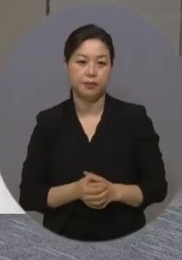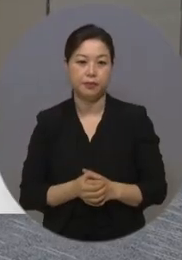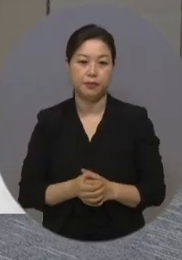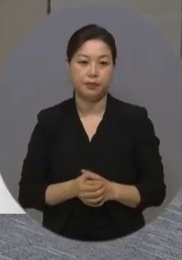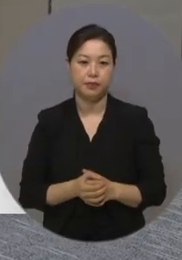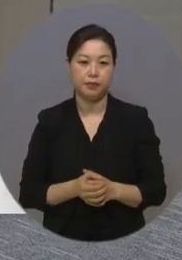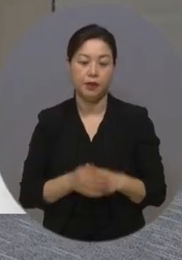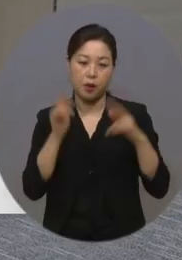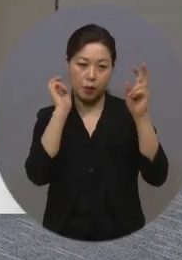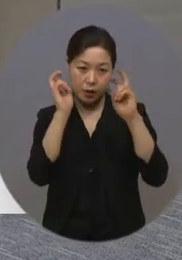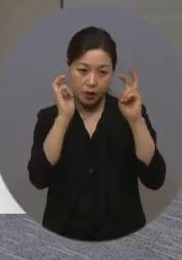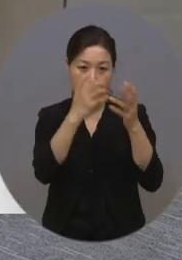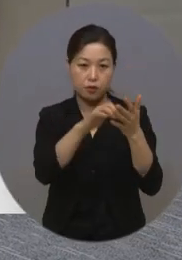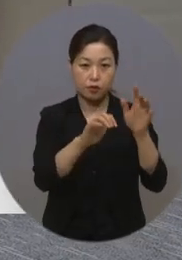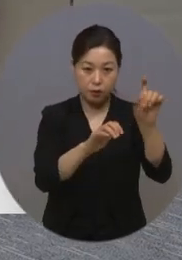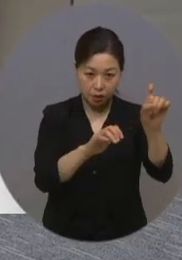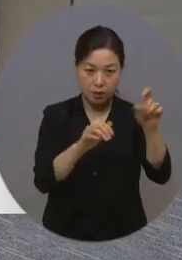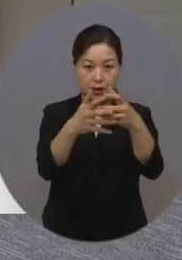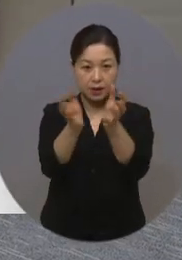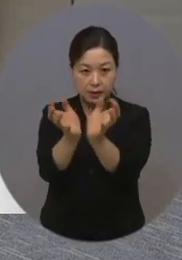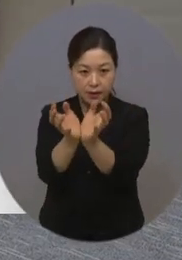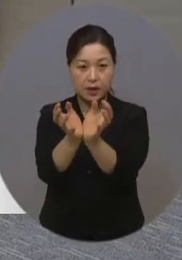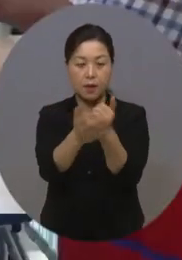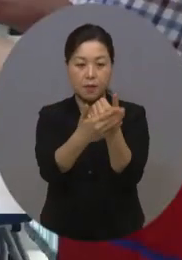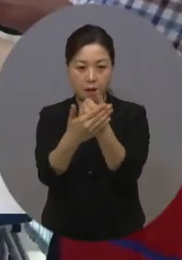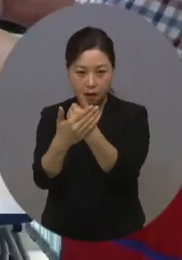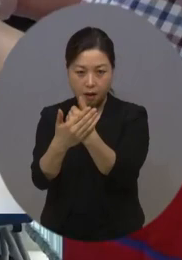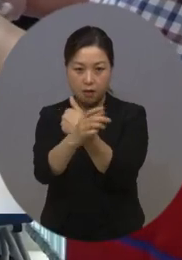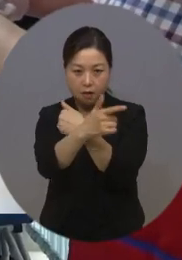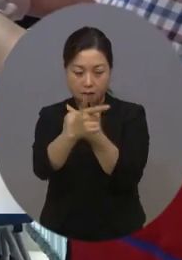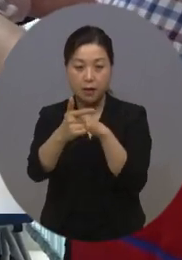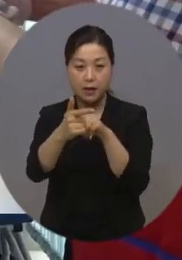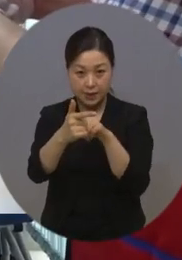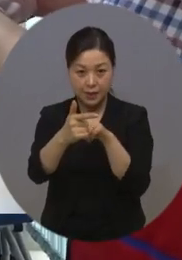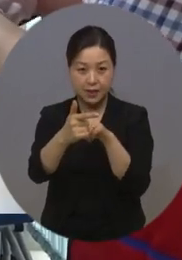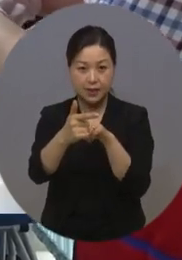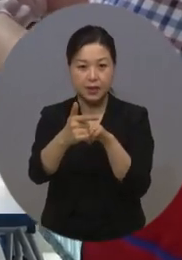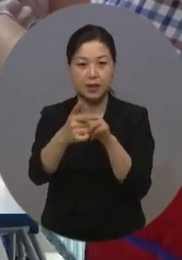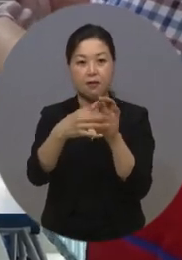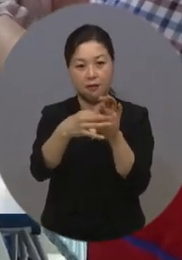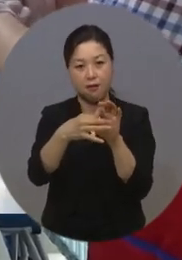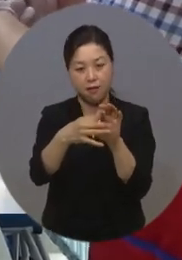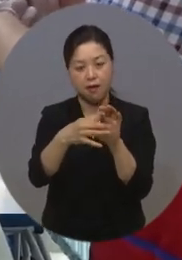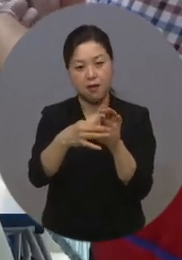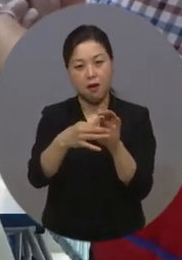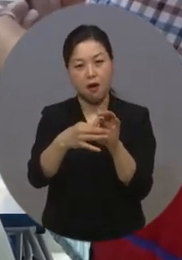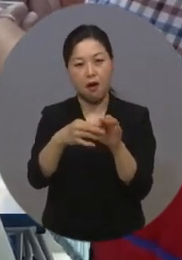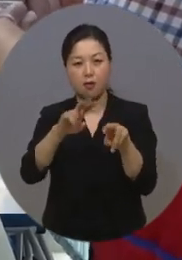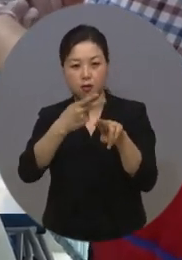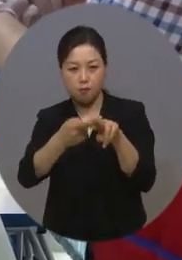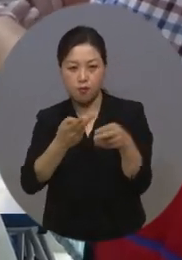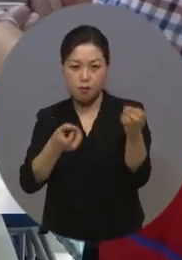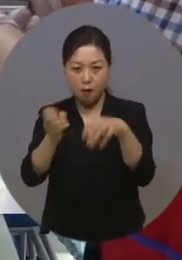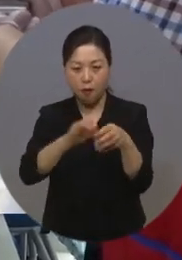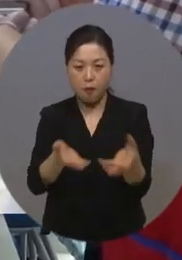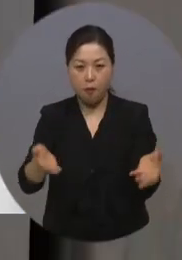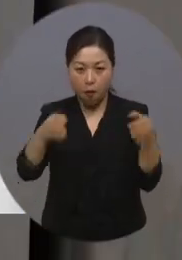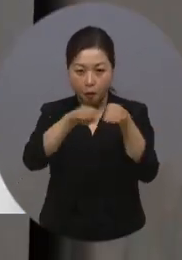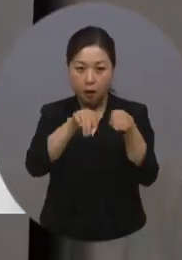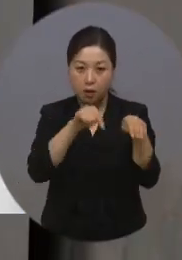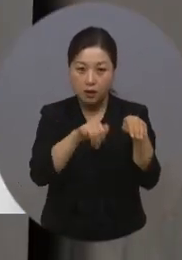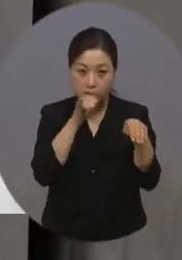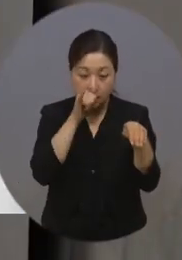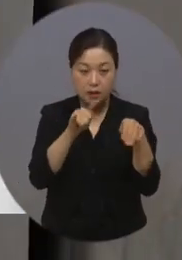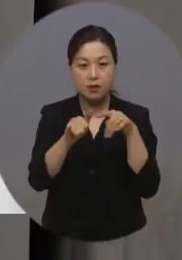기업체와 단체의 협찬과 재능기부로 알차게 채워진 선물 꾸러미는 센터가 위치한 테크노